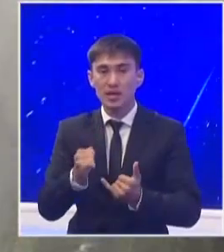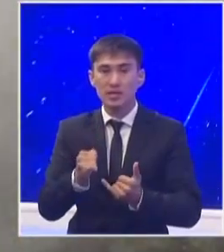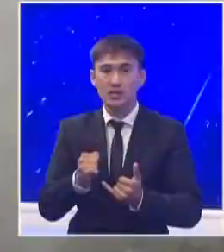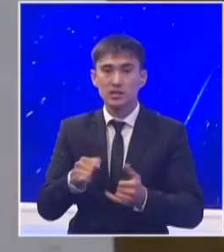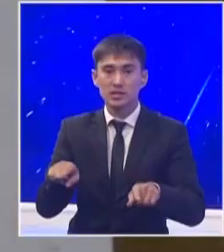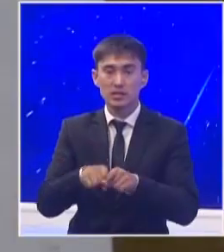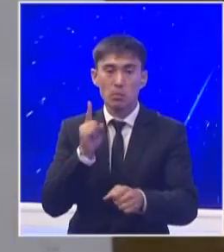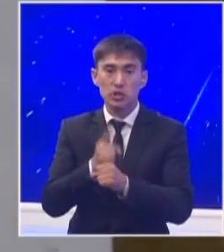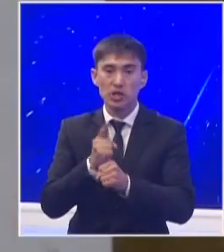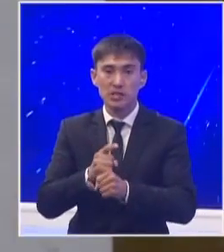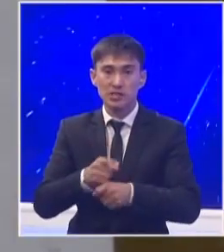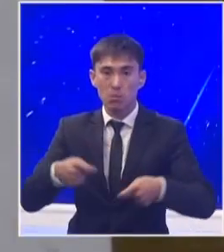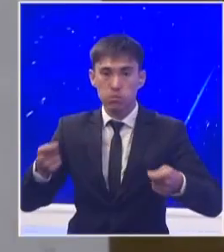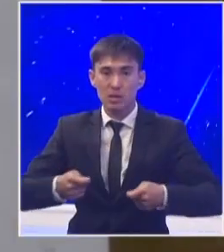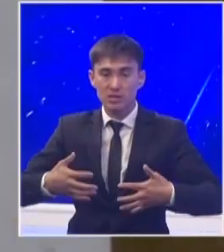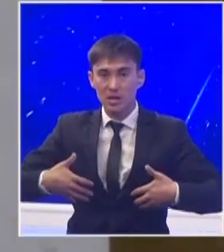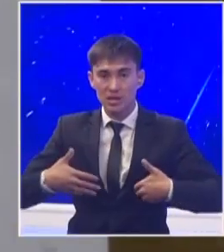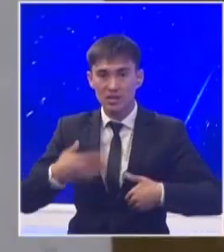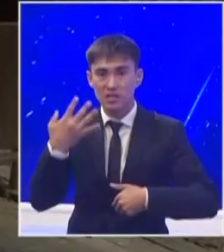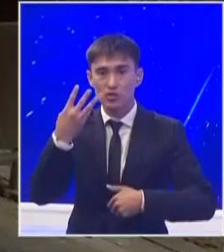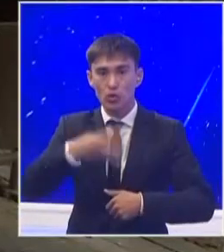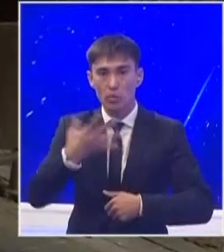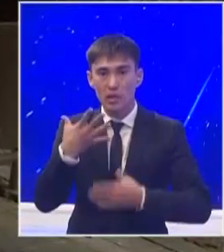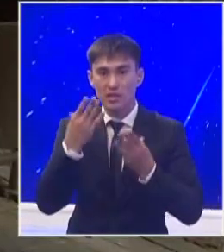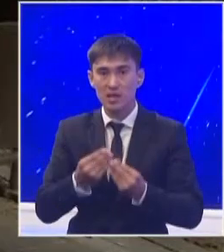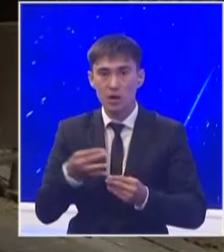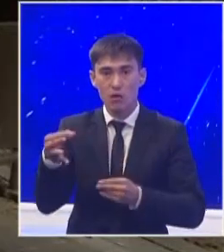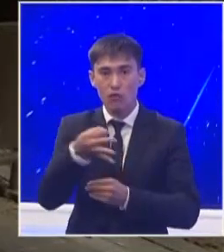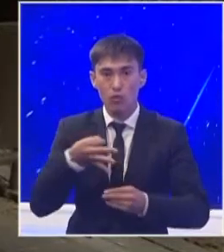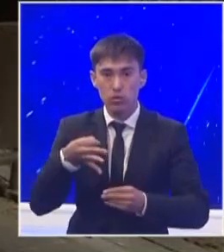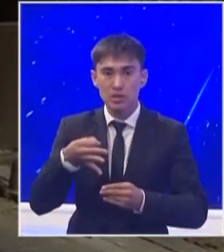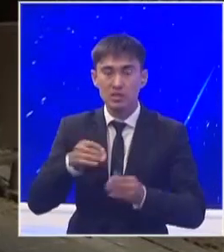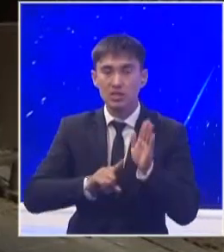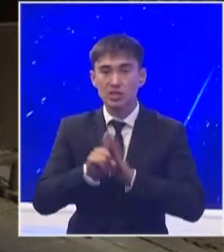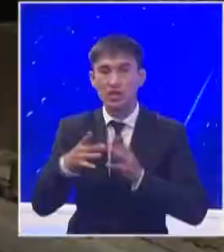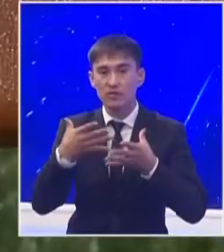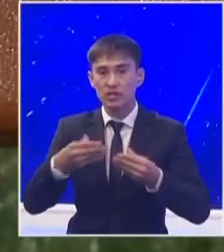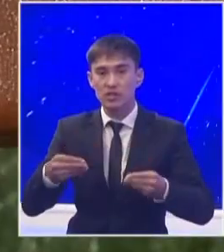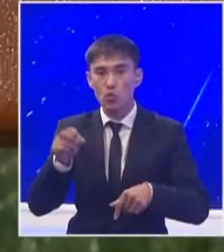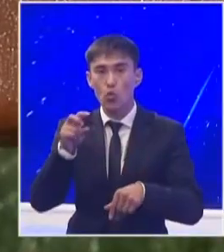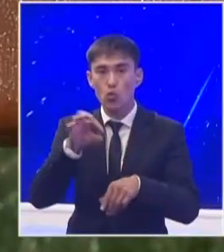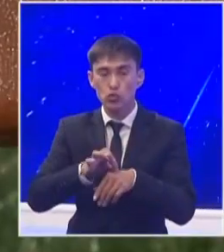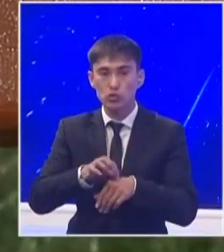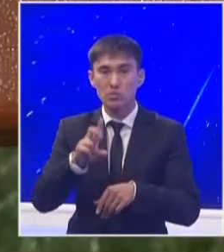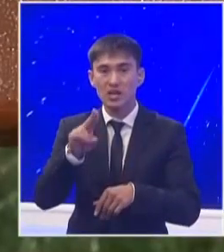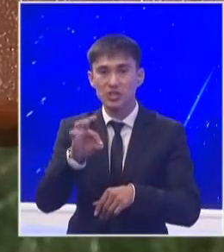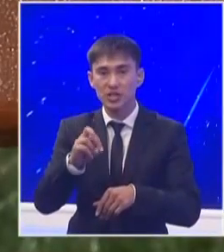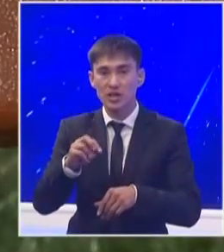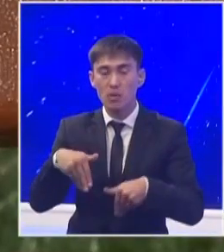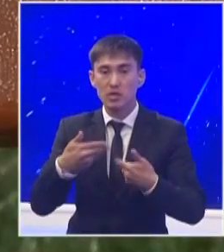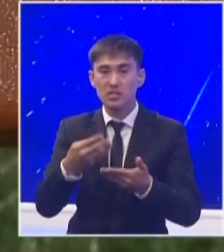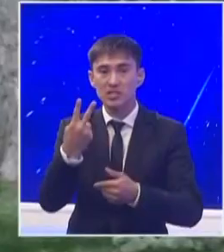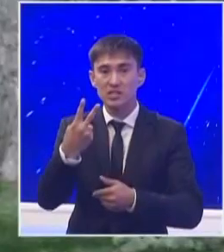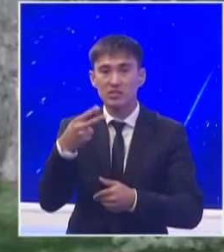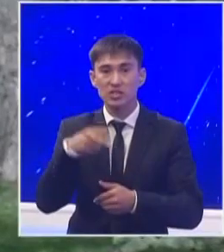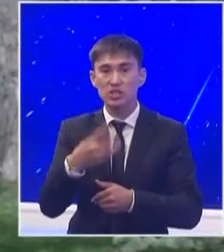в течение 45 дней. В целом по области с начала весны с укусом клещей в медучреждение обратилось 2350